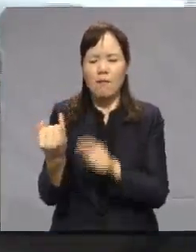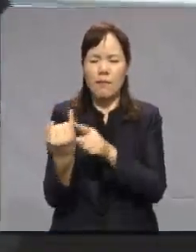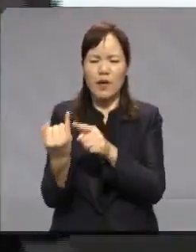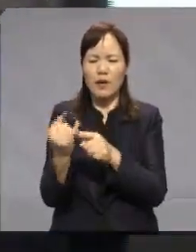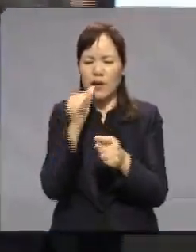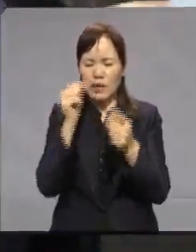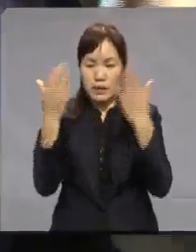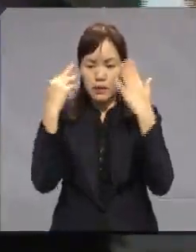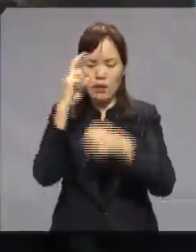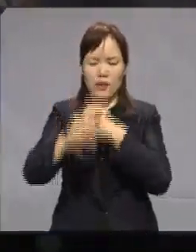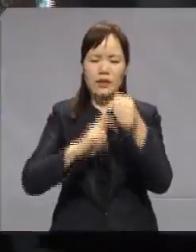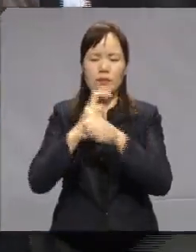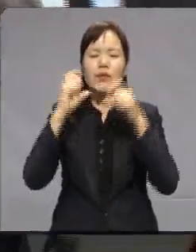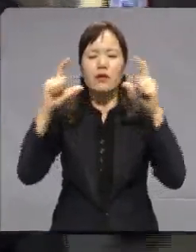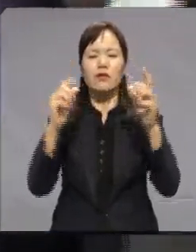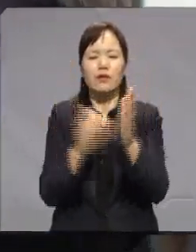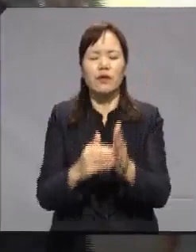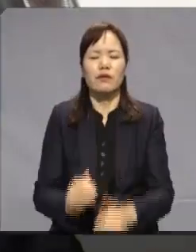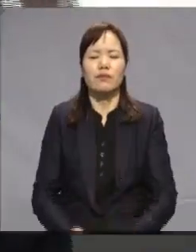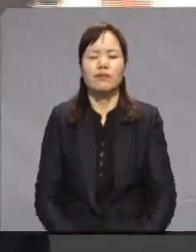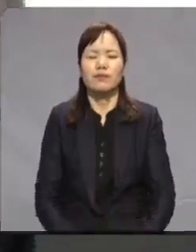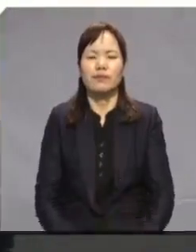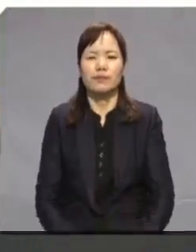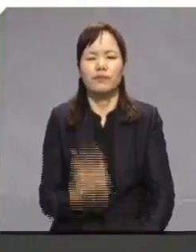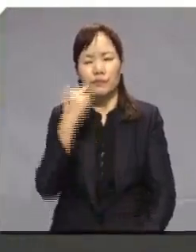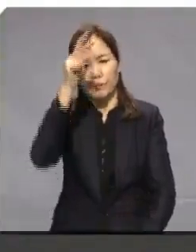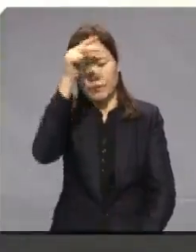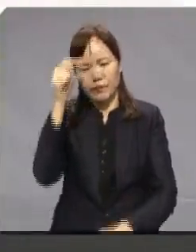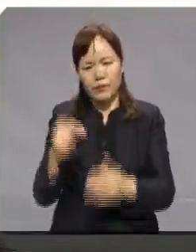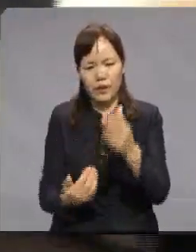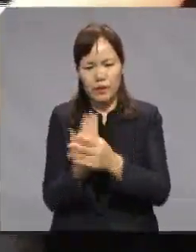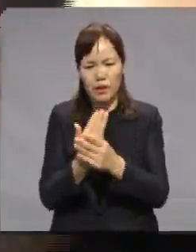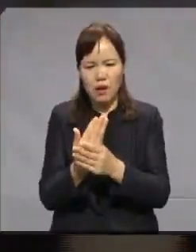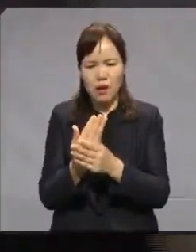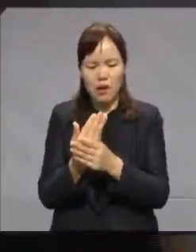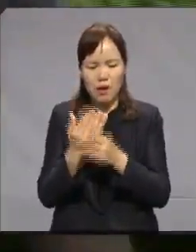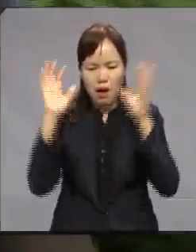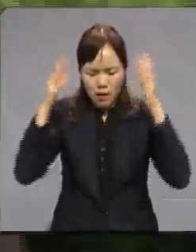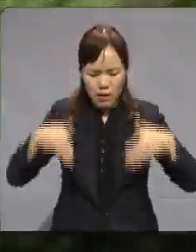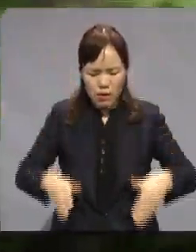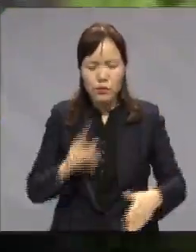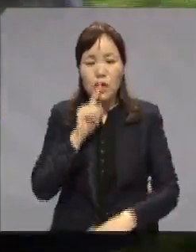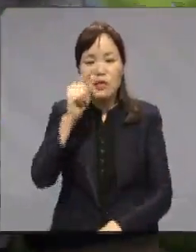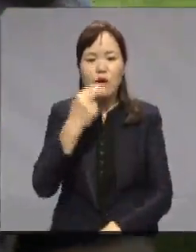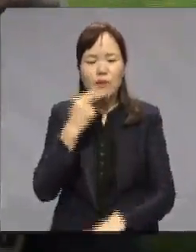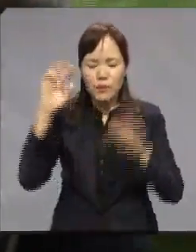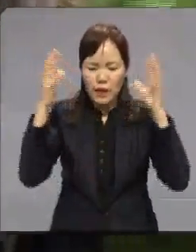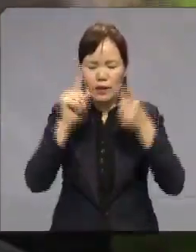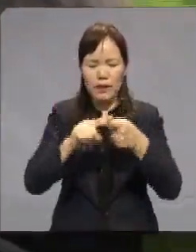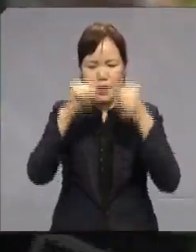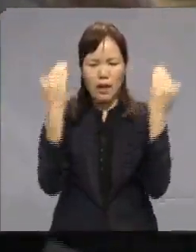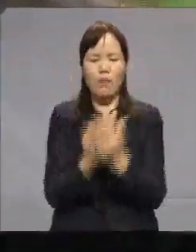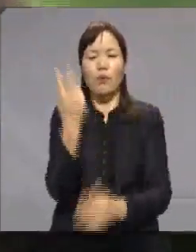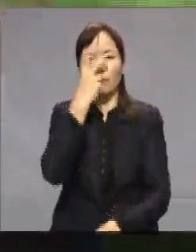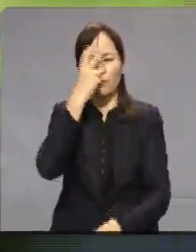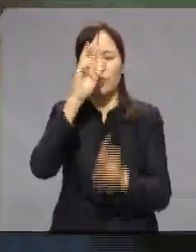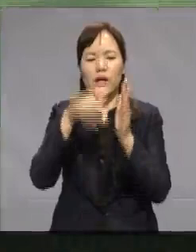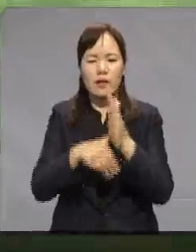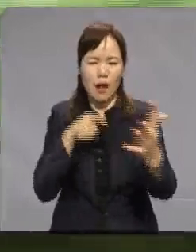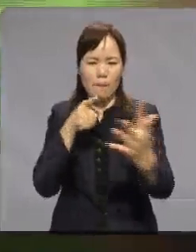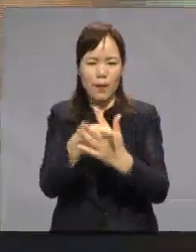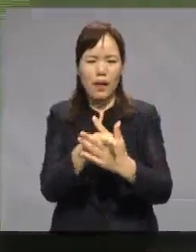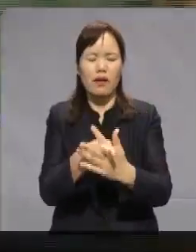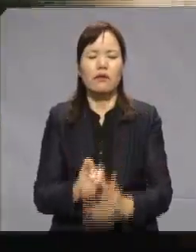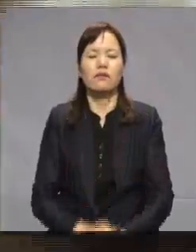징역 20년을 구형했습니다 검찰은 이사건이 출생 신고되지 않은 아이에 대한 전수조사 과정에서 밝혀진